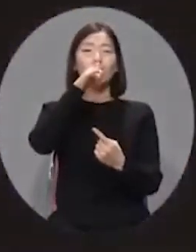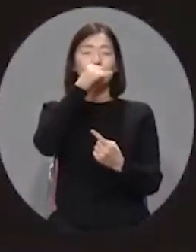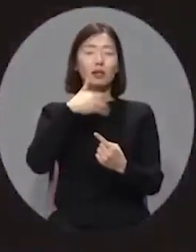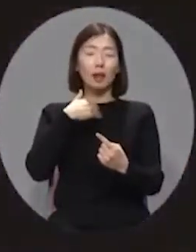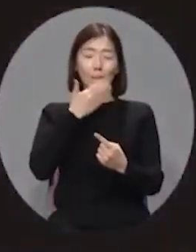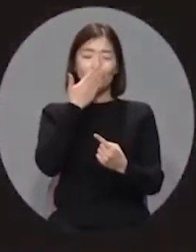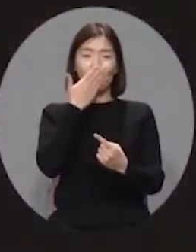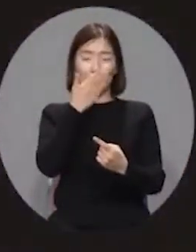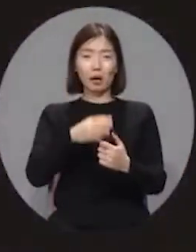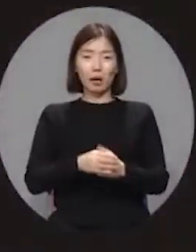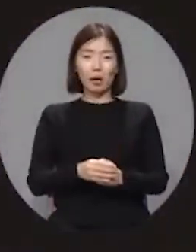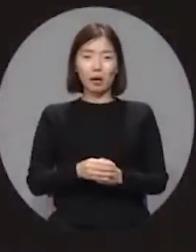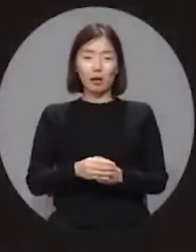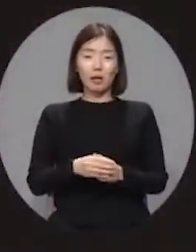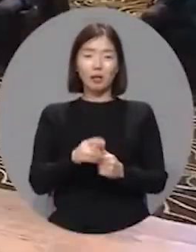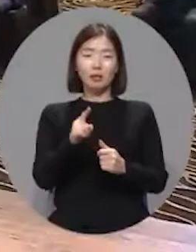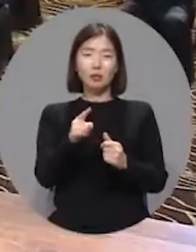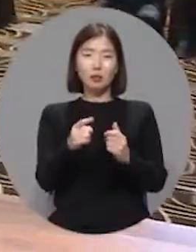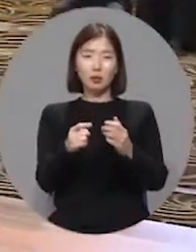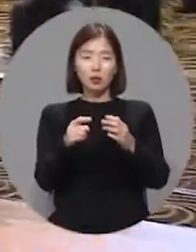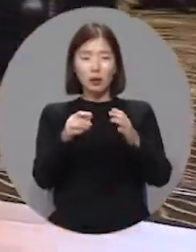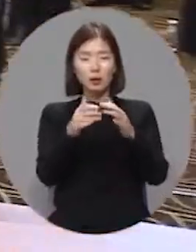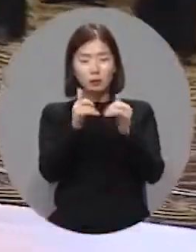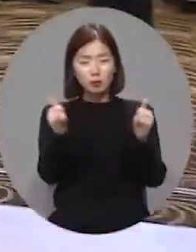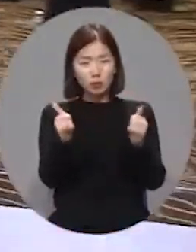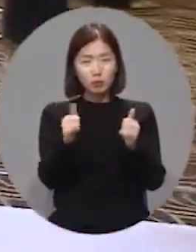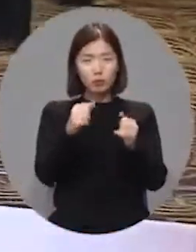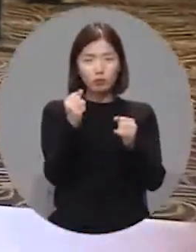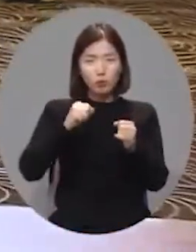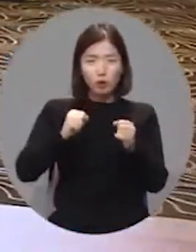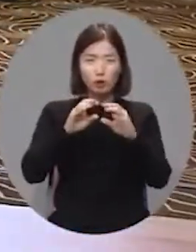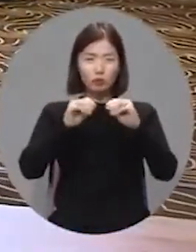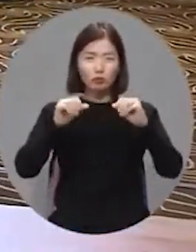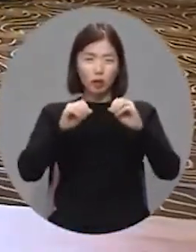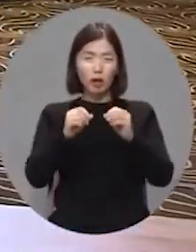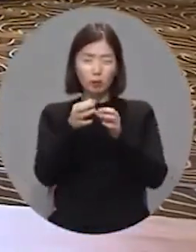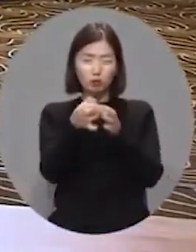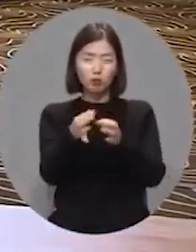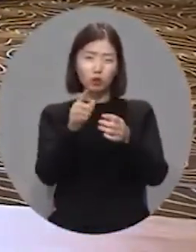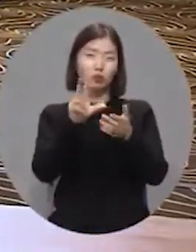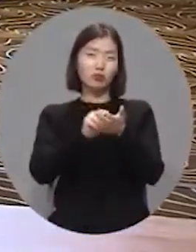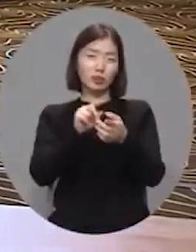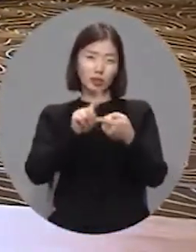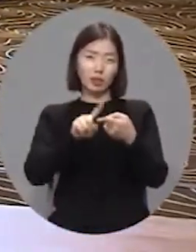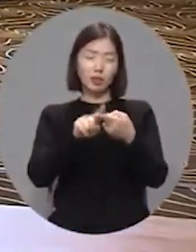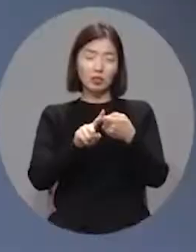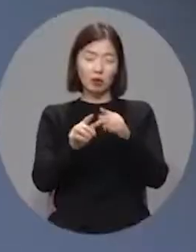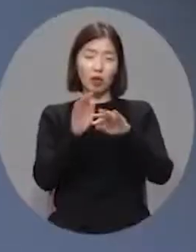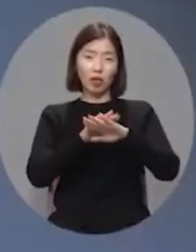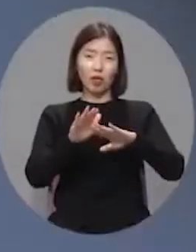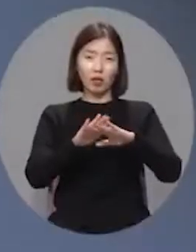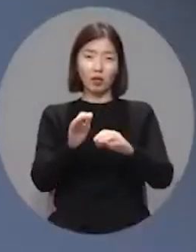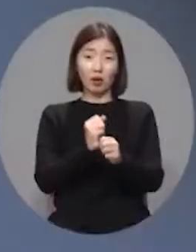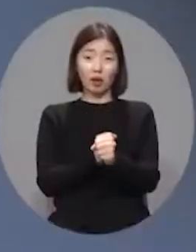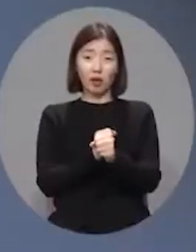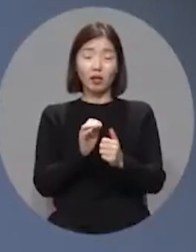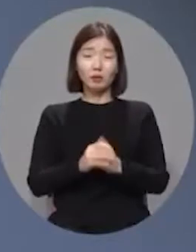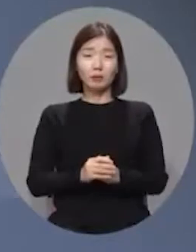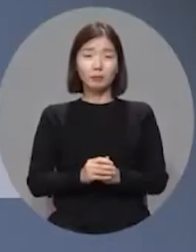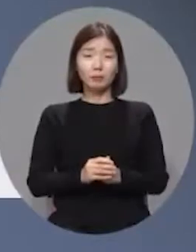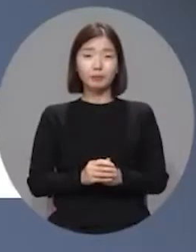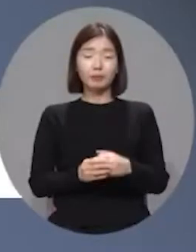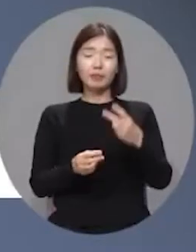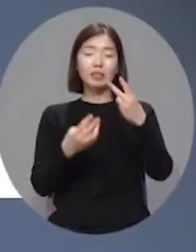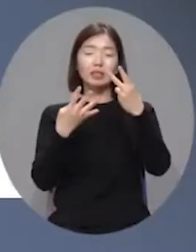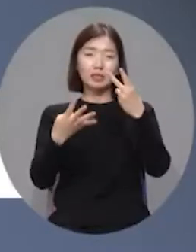유일한 후보라며 민심 위반의 단초가 된 부동산 문제를 해결하겠다고 말했습니다. 정부의 이사 부동산